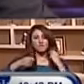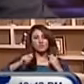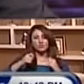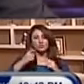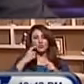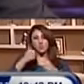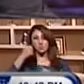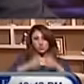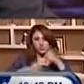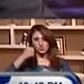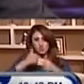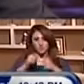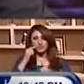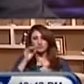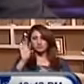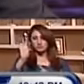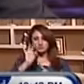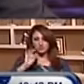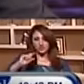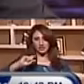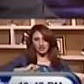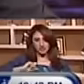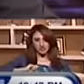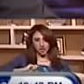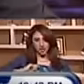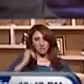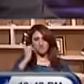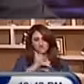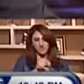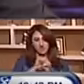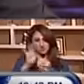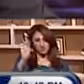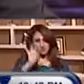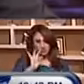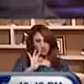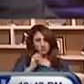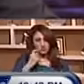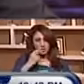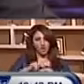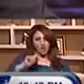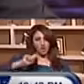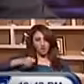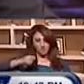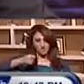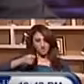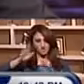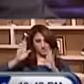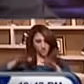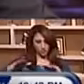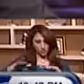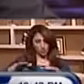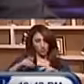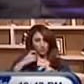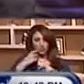مسابقة في الحملة لاختيار طالب فريق رئاسي، وده لو كان دكتور عمنا منجح